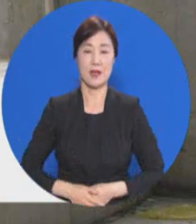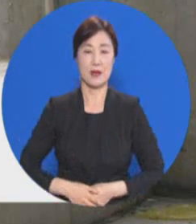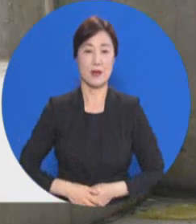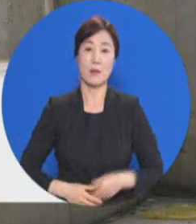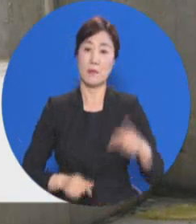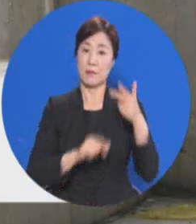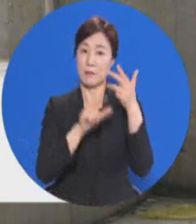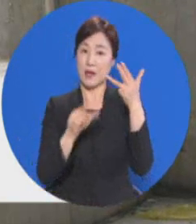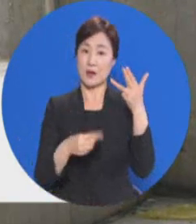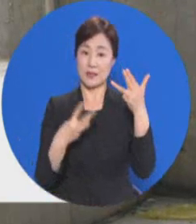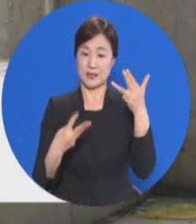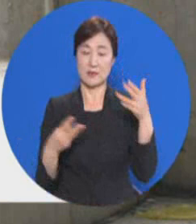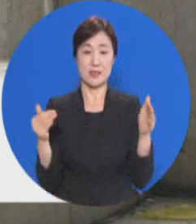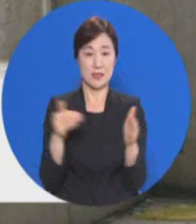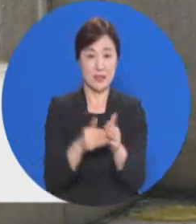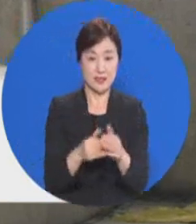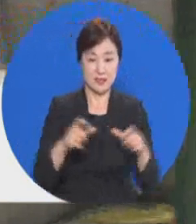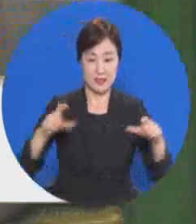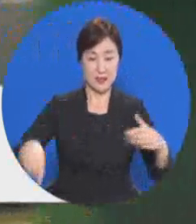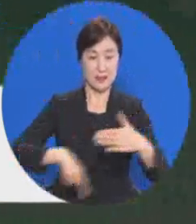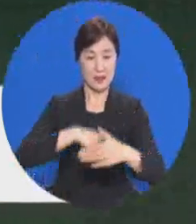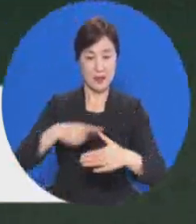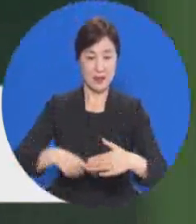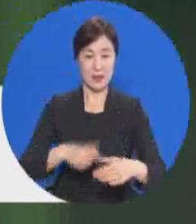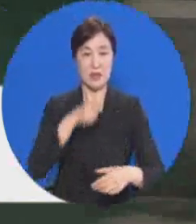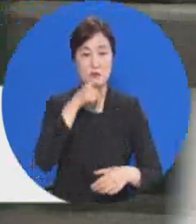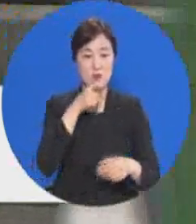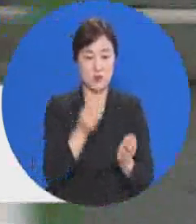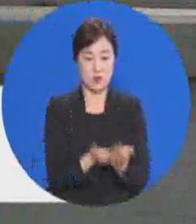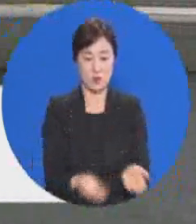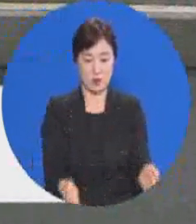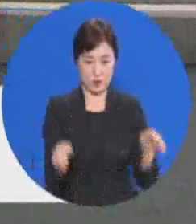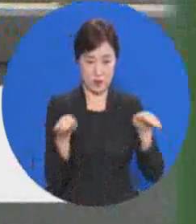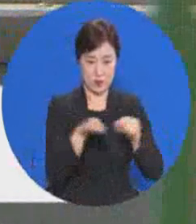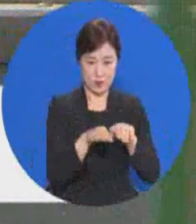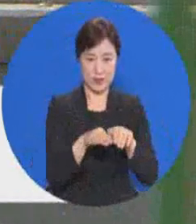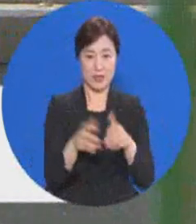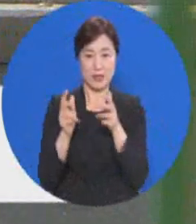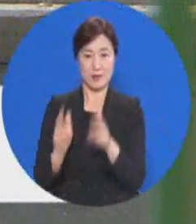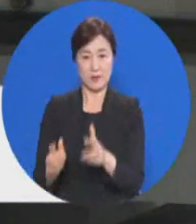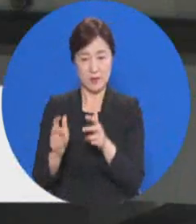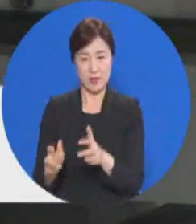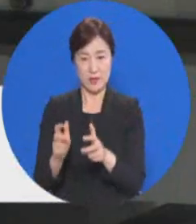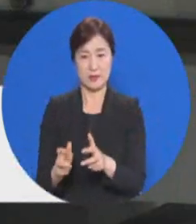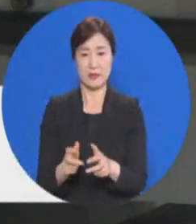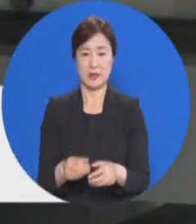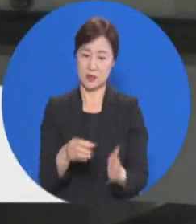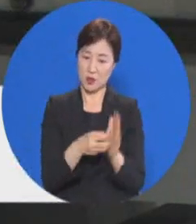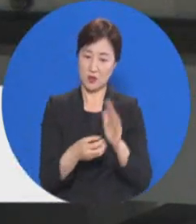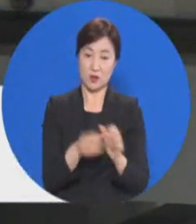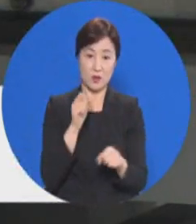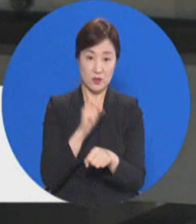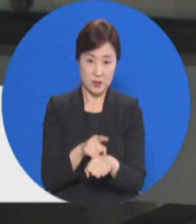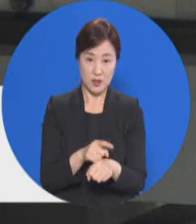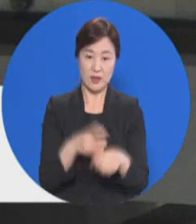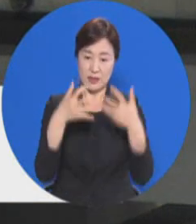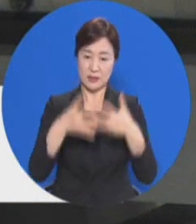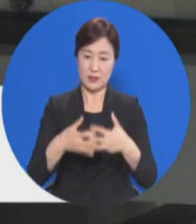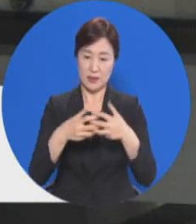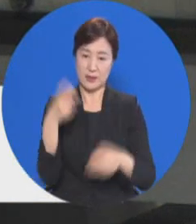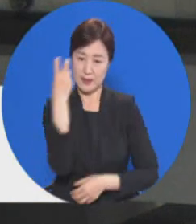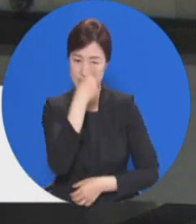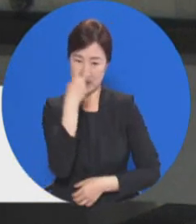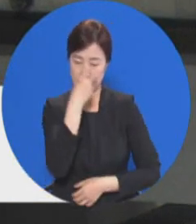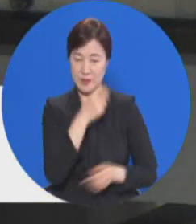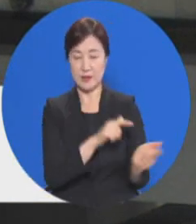달 3일까지 관내 중계펌프장 62곳에 수중펌프 적정 가동 여부와 기계 전기